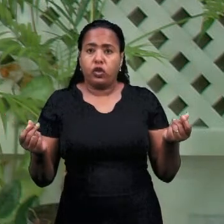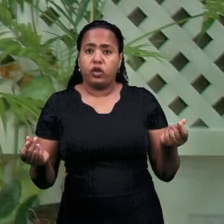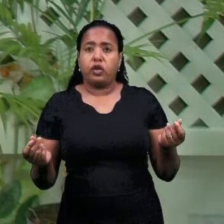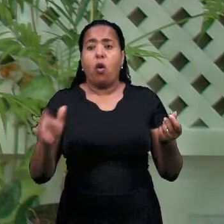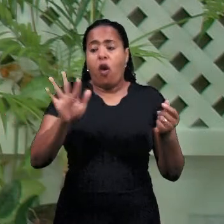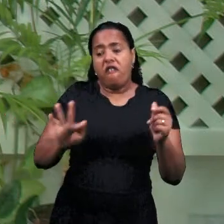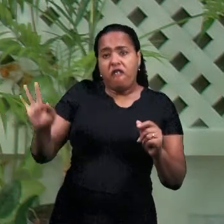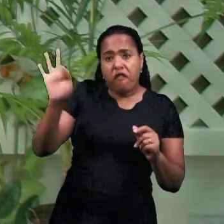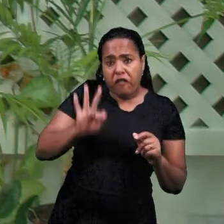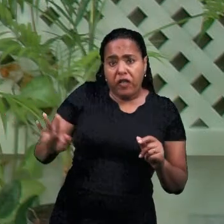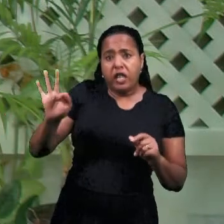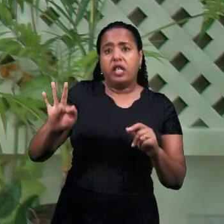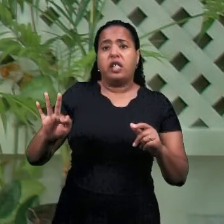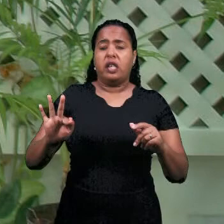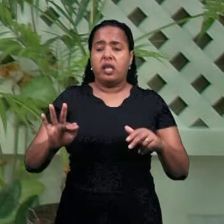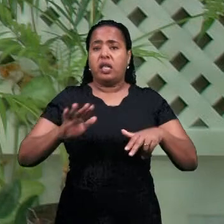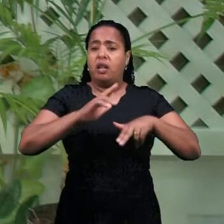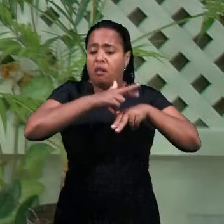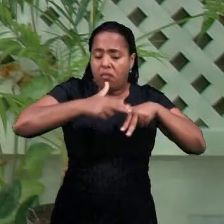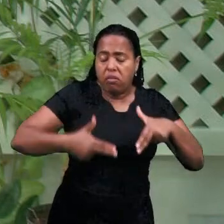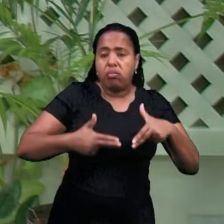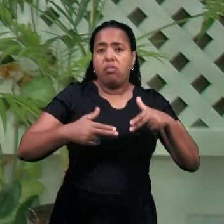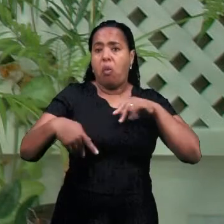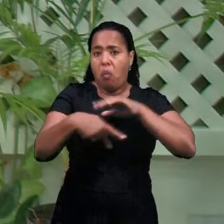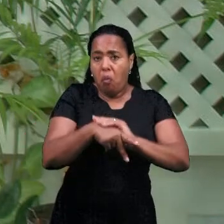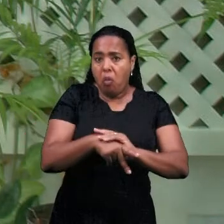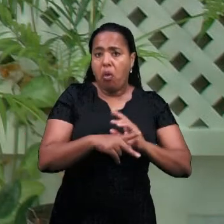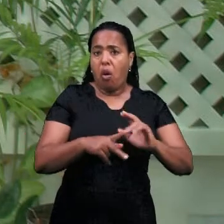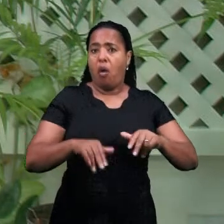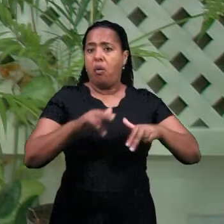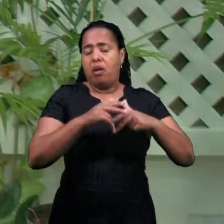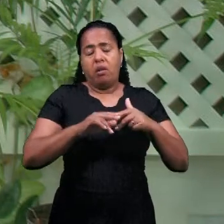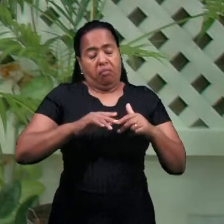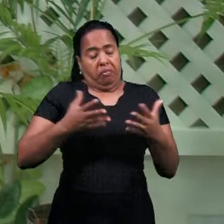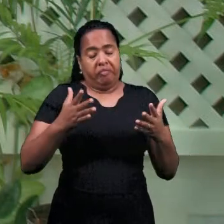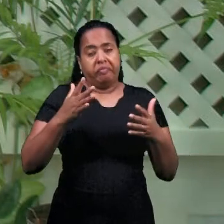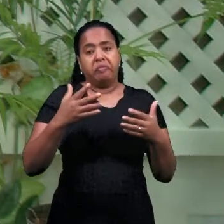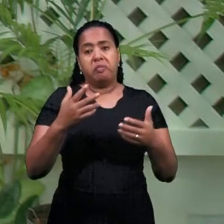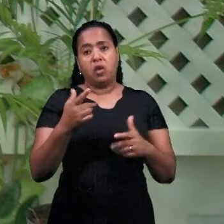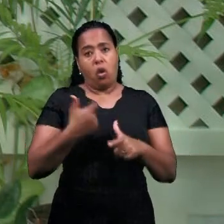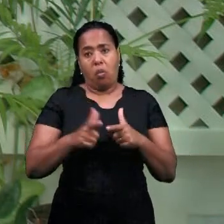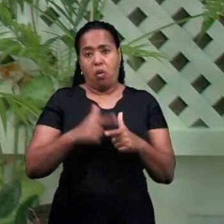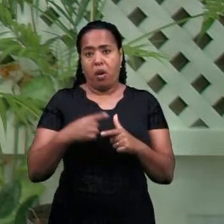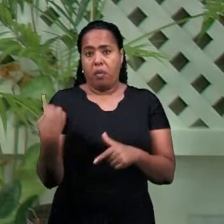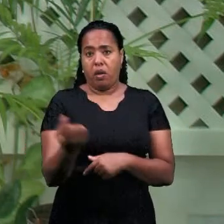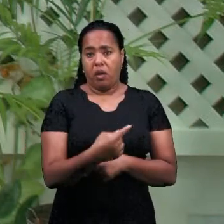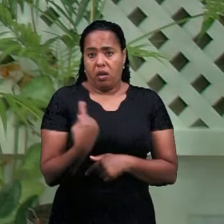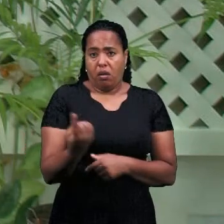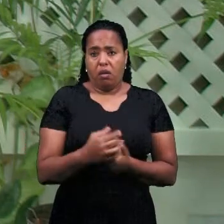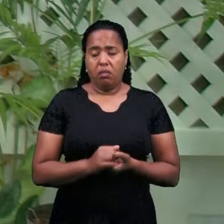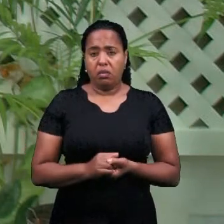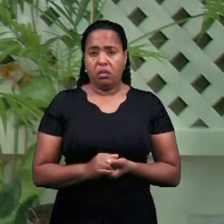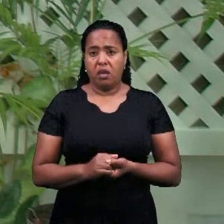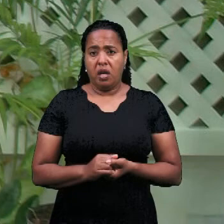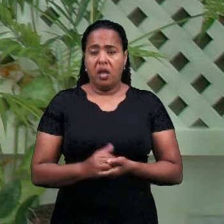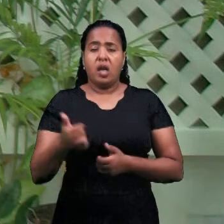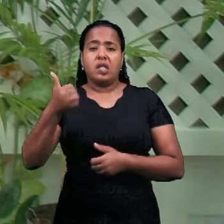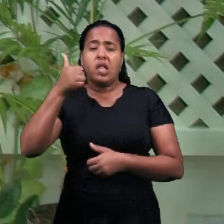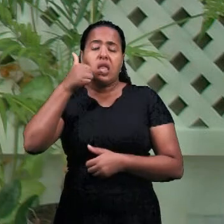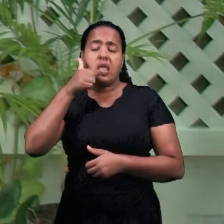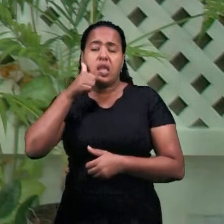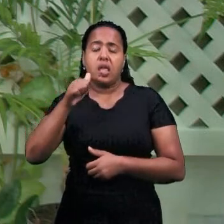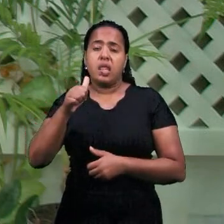aussi la pathologie de genre et d'autres choses, non, ce n'est pas notre problème. Quand nous parlons